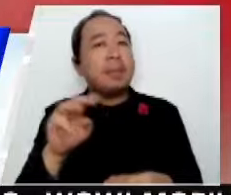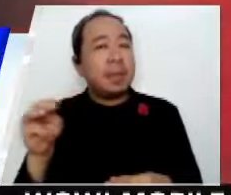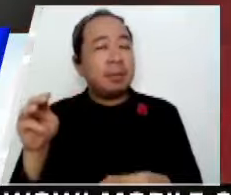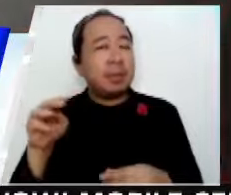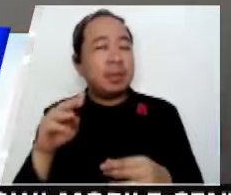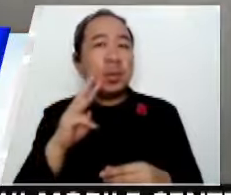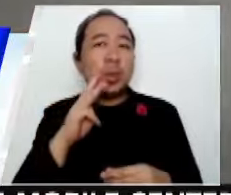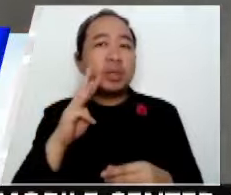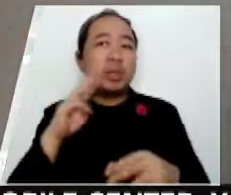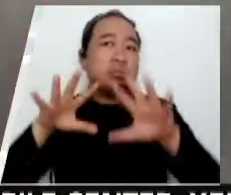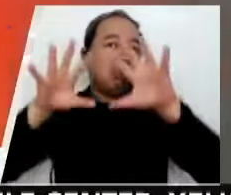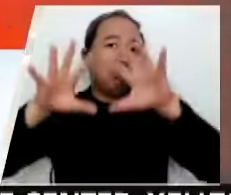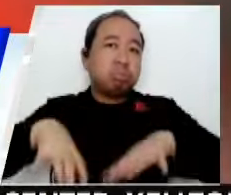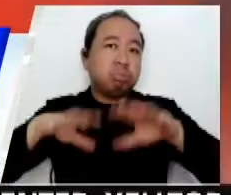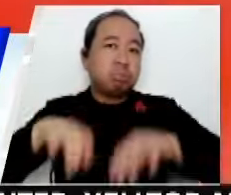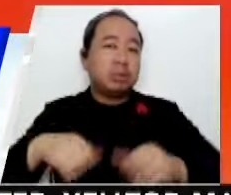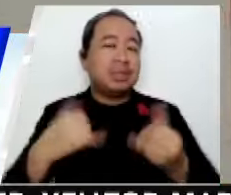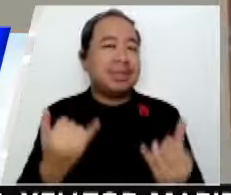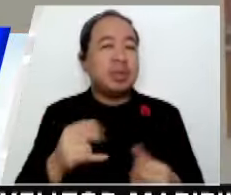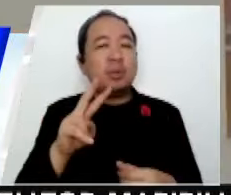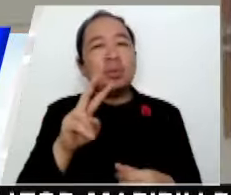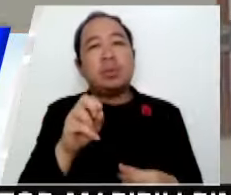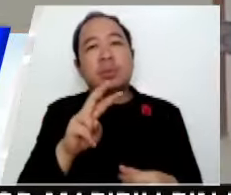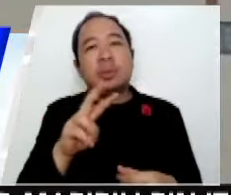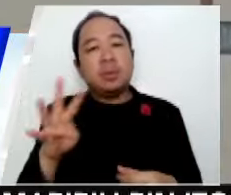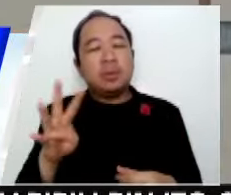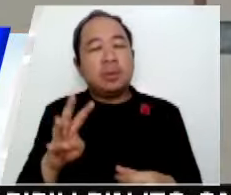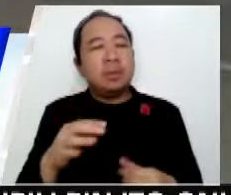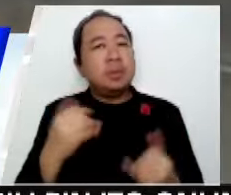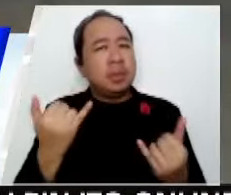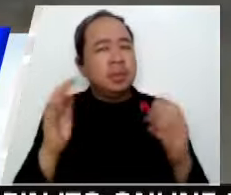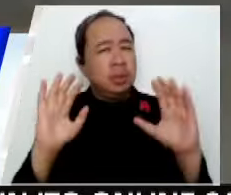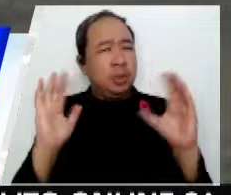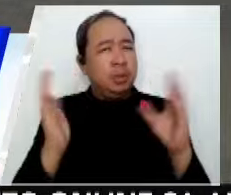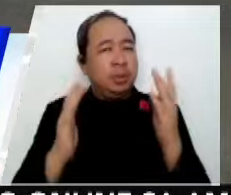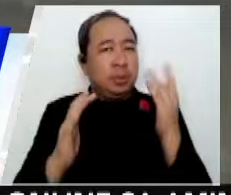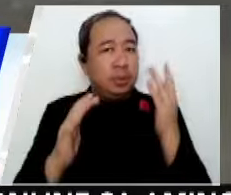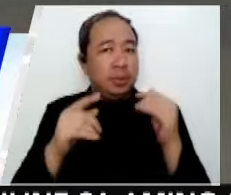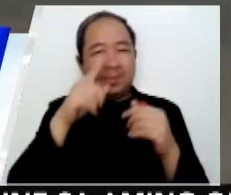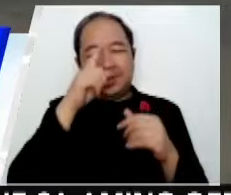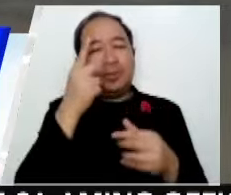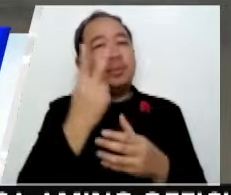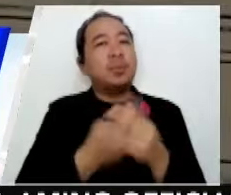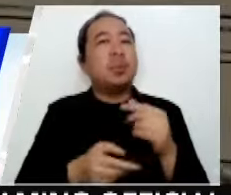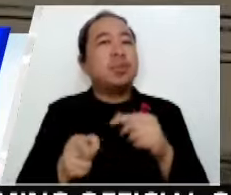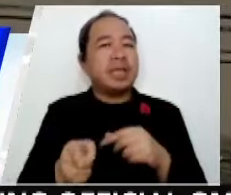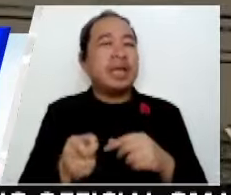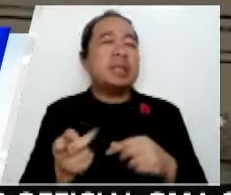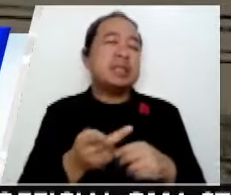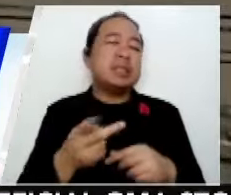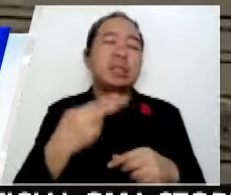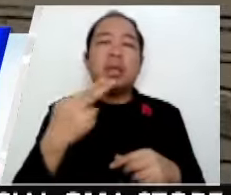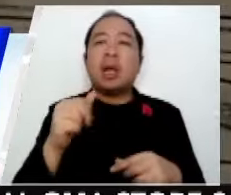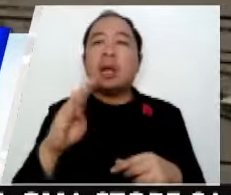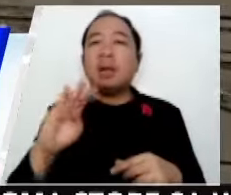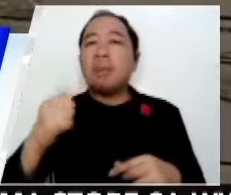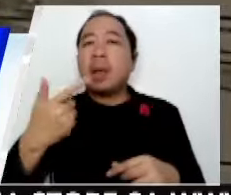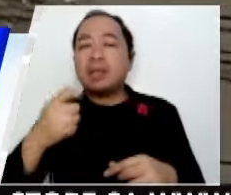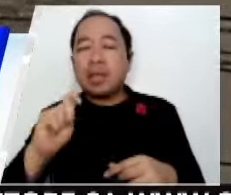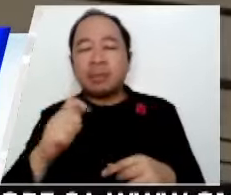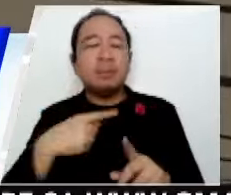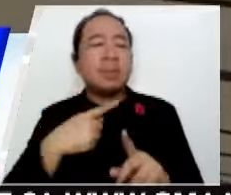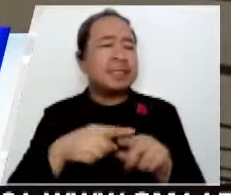ngayong 2024. Kaya natin kinukumpara dahil pareho silang weather system na habagat at pareho ng sitwasyon na halos pinag-ibayo